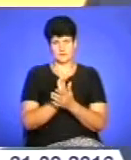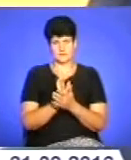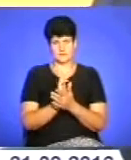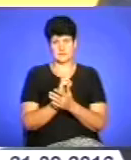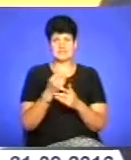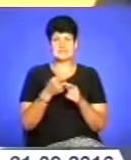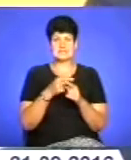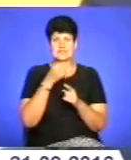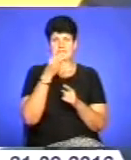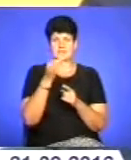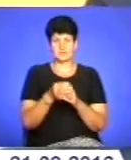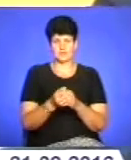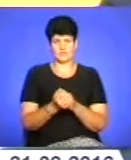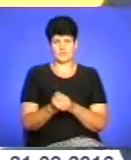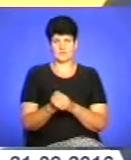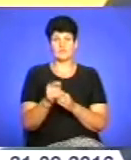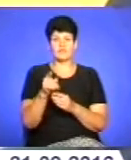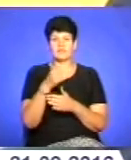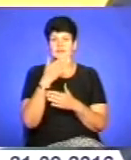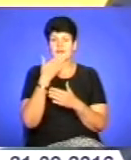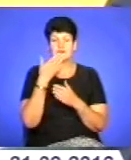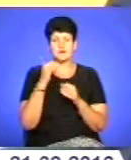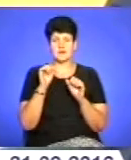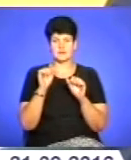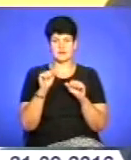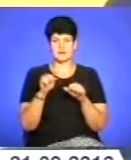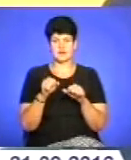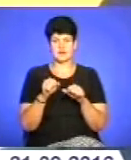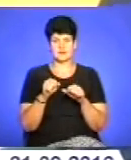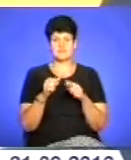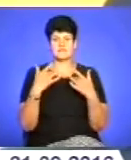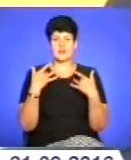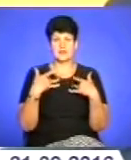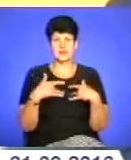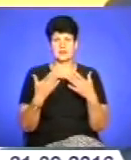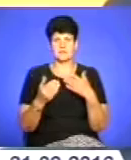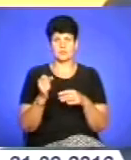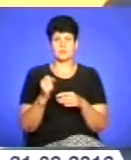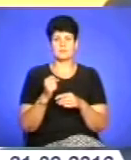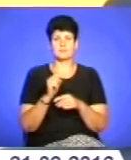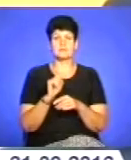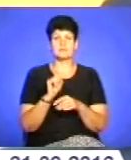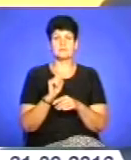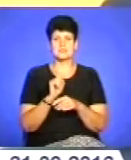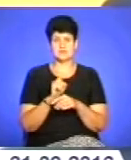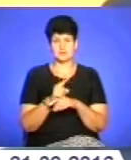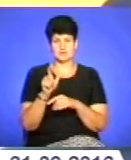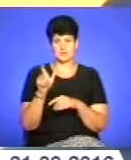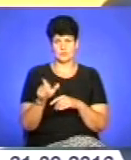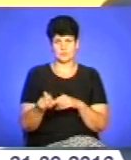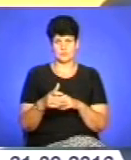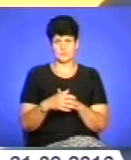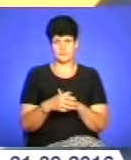Це відповідь. Але ви не маєте права. Послухайте мене. Я ж вам ще раз кажу. Установлений строк подати рішення про державного